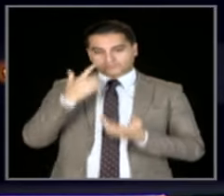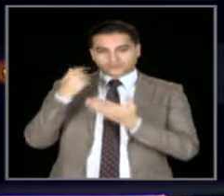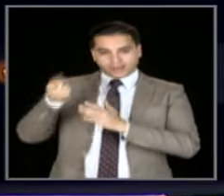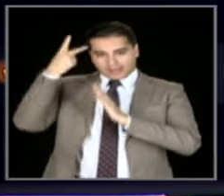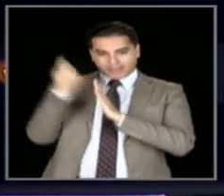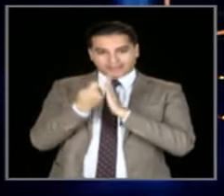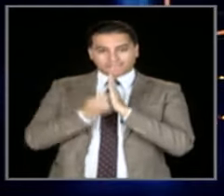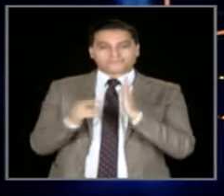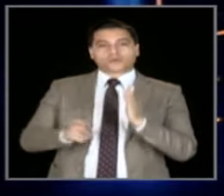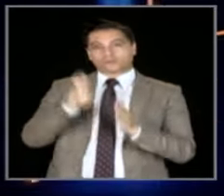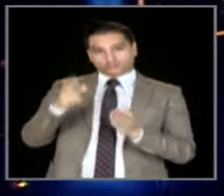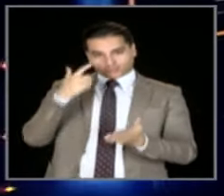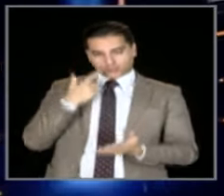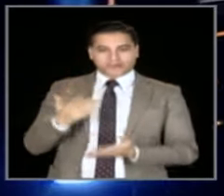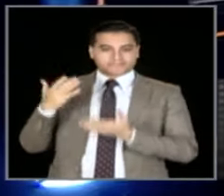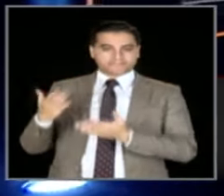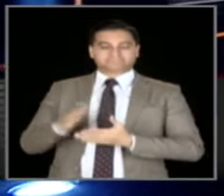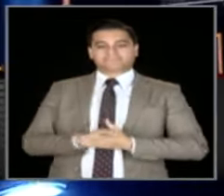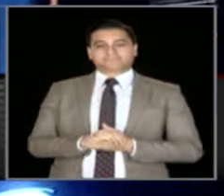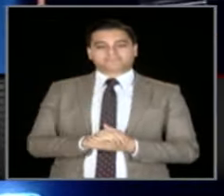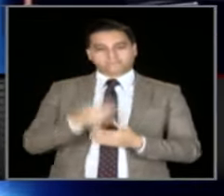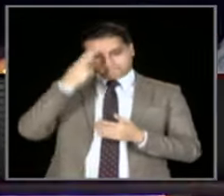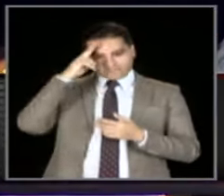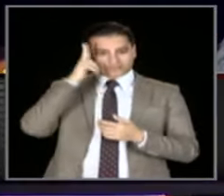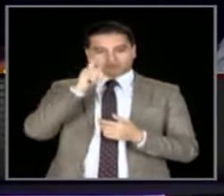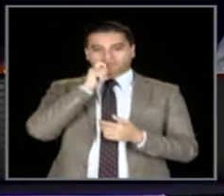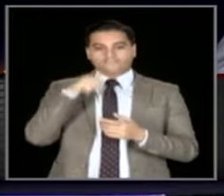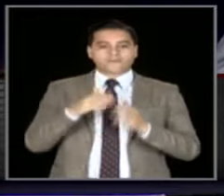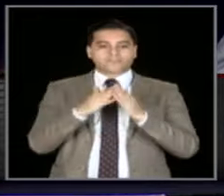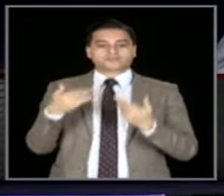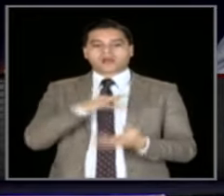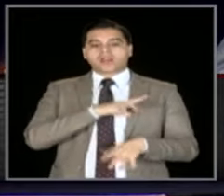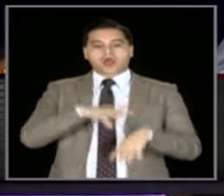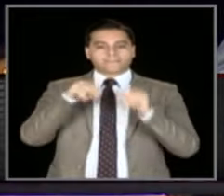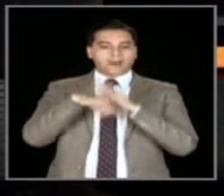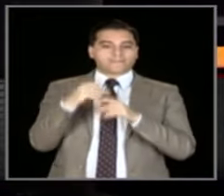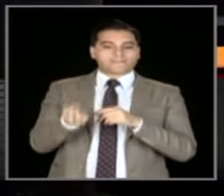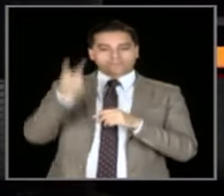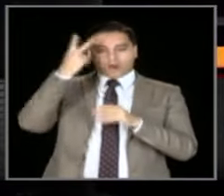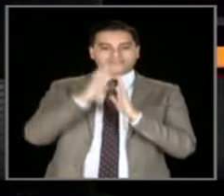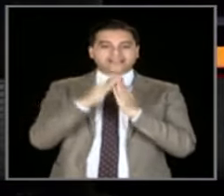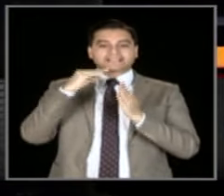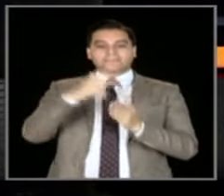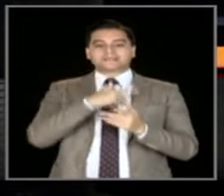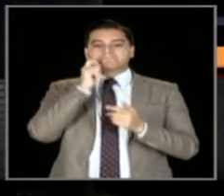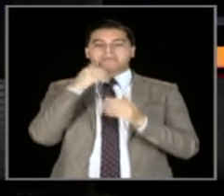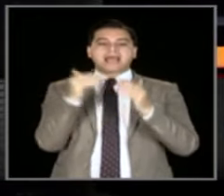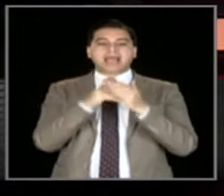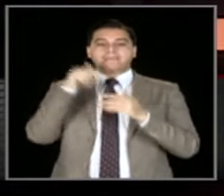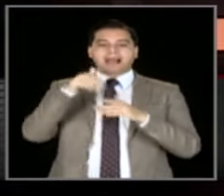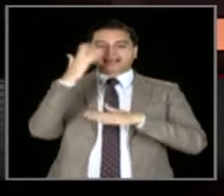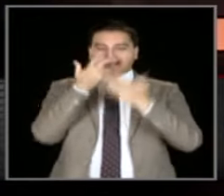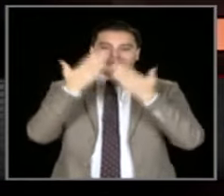أدب والسؤال هو: من هو الصحفي المصري الراحل مؤلف كتاب أيام